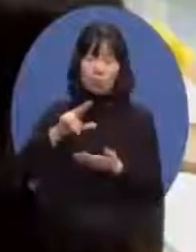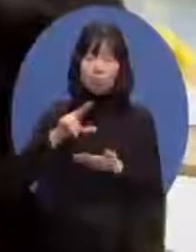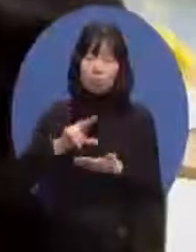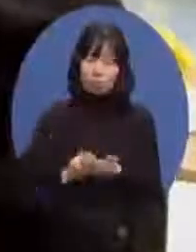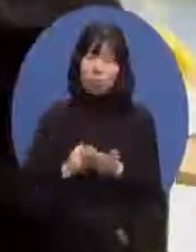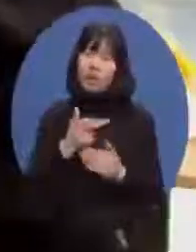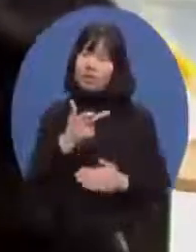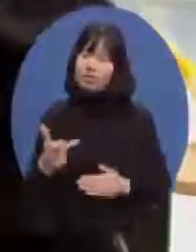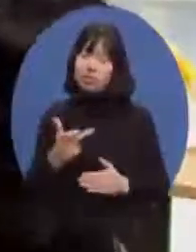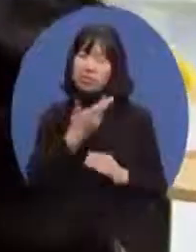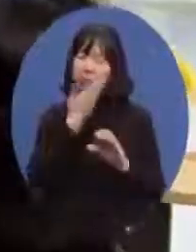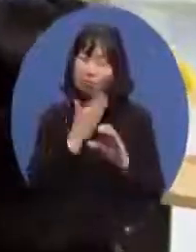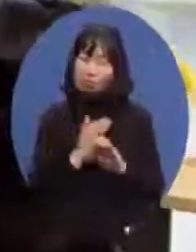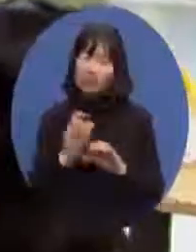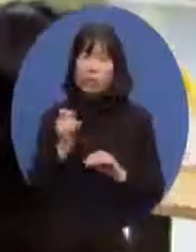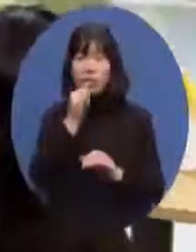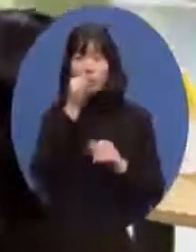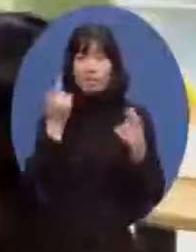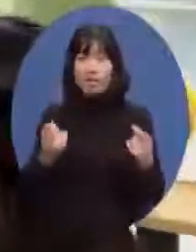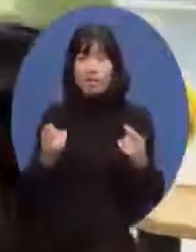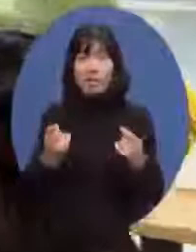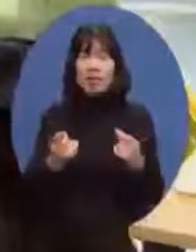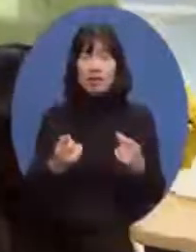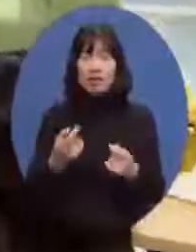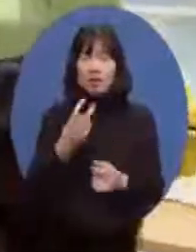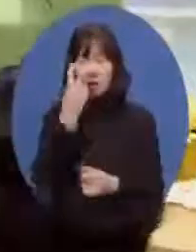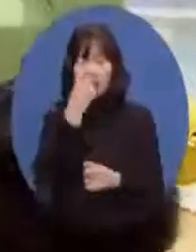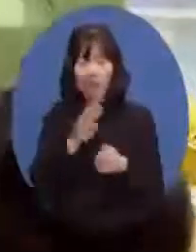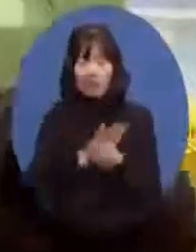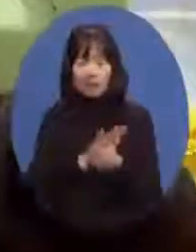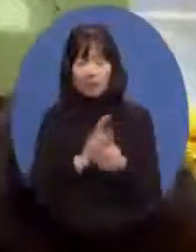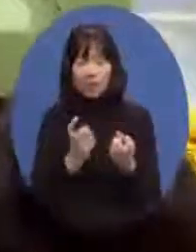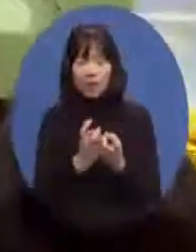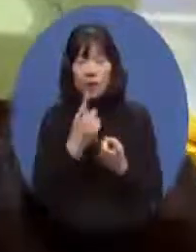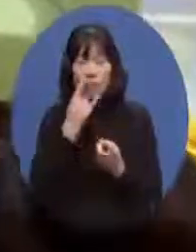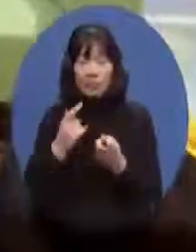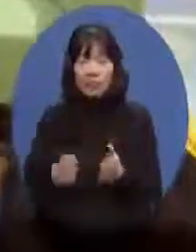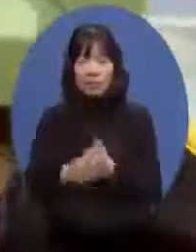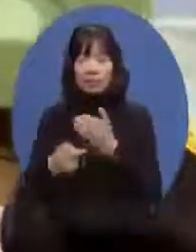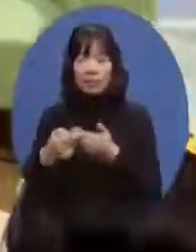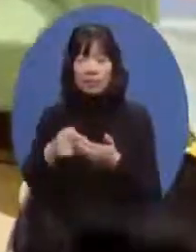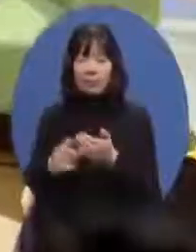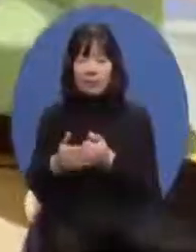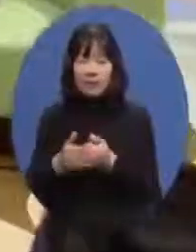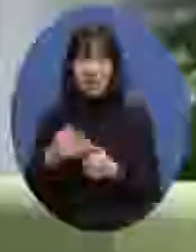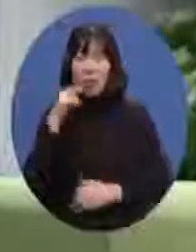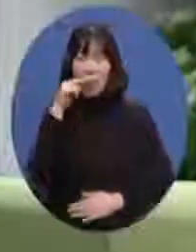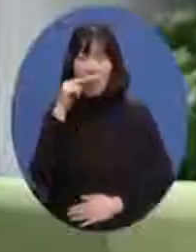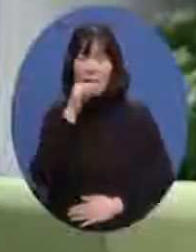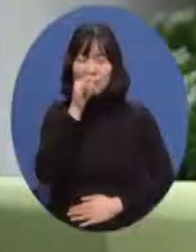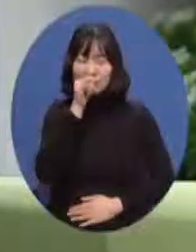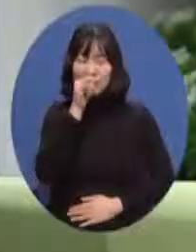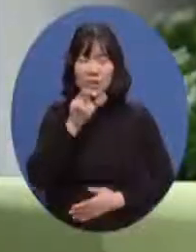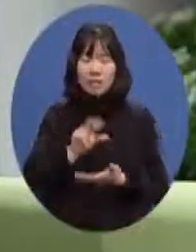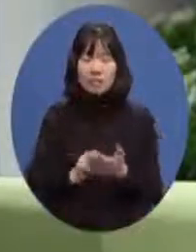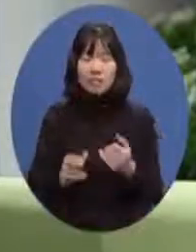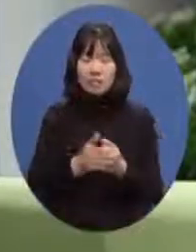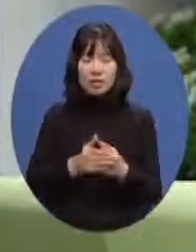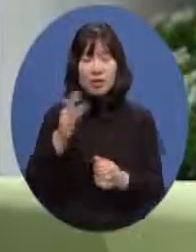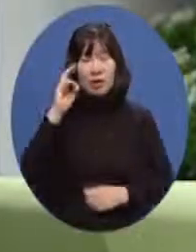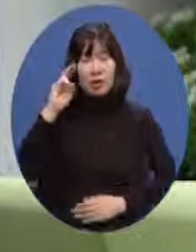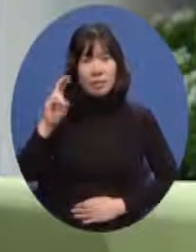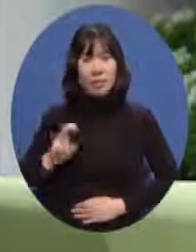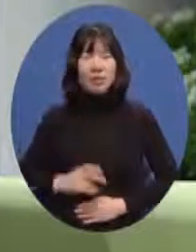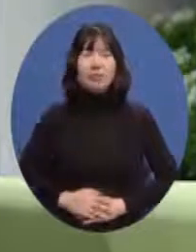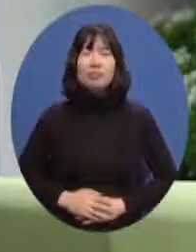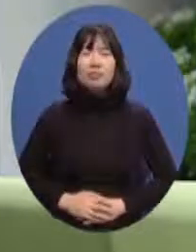요인이 아니었을까. 근데 이제 그거를 다루시는 걸 엄마의 급한 마음에 좀 엄격하게 다루신 게 문제가 아니었을까 이런 생각은